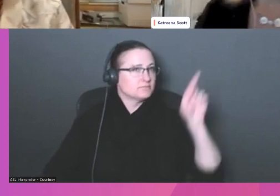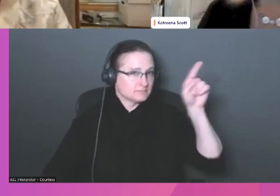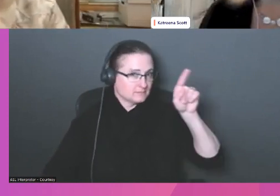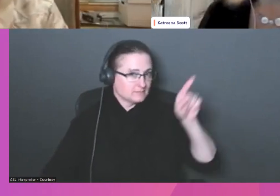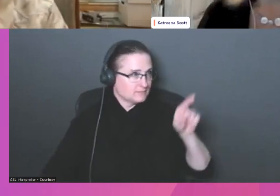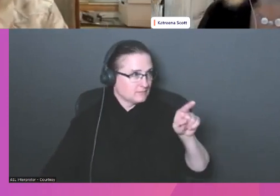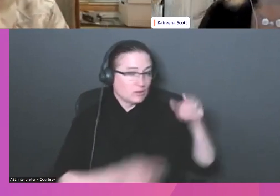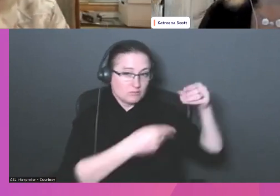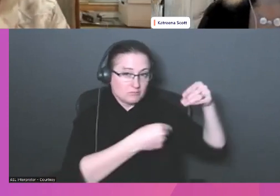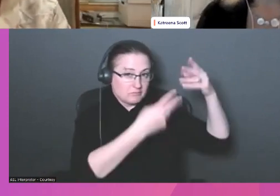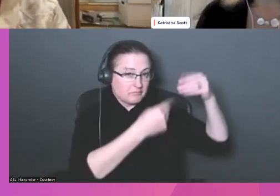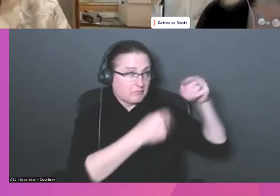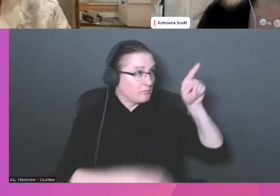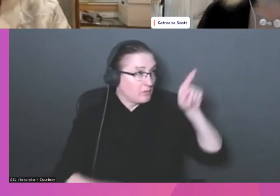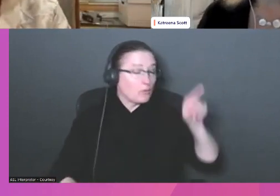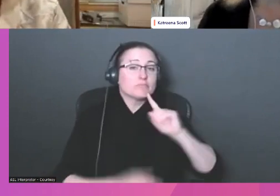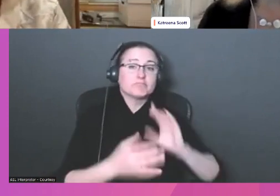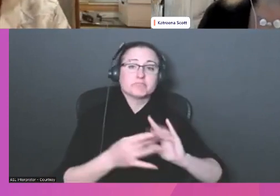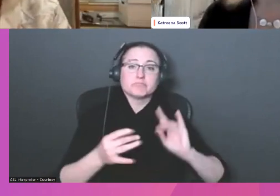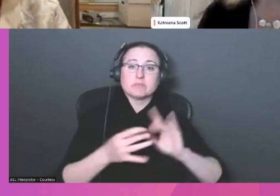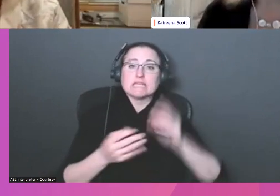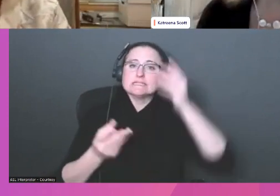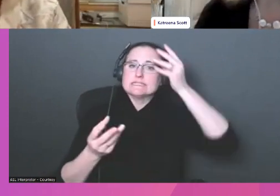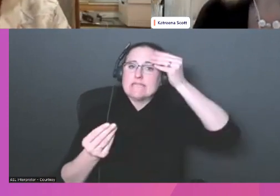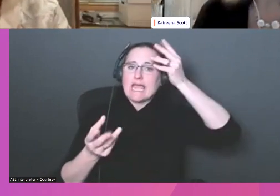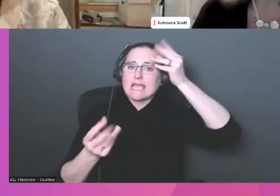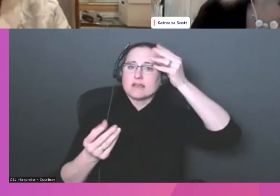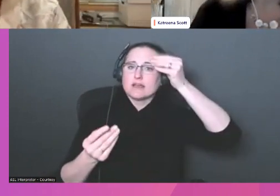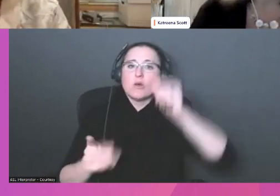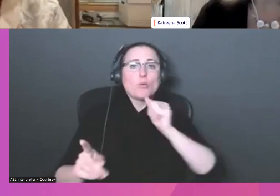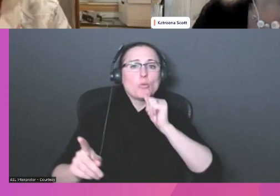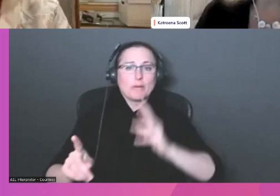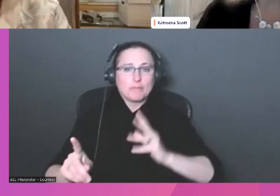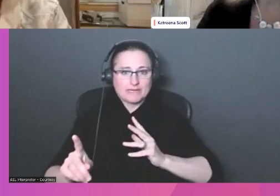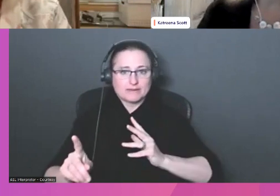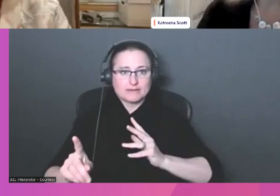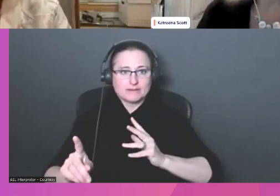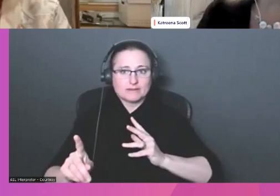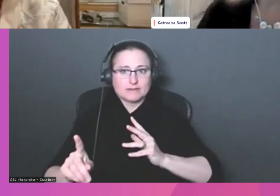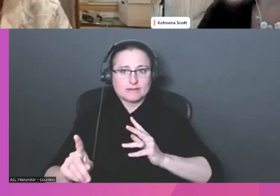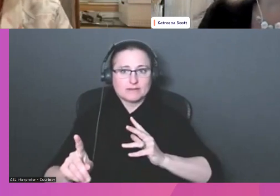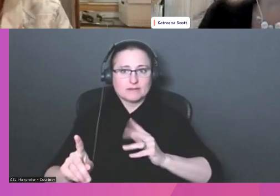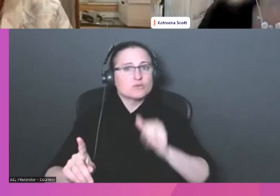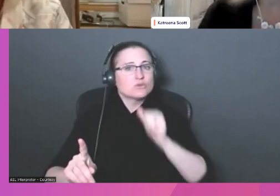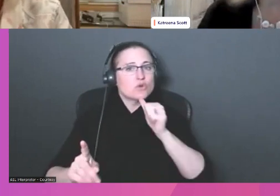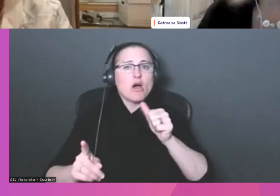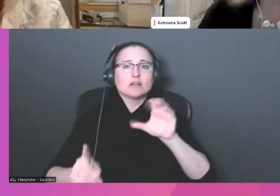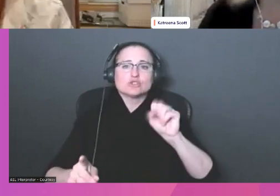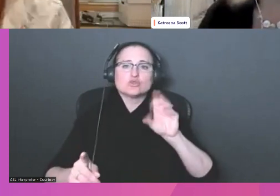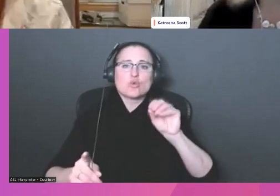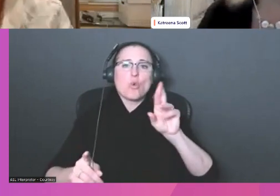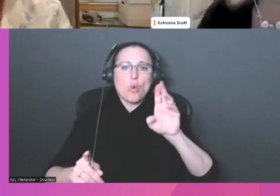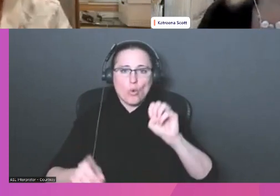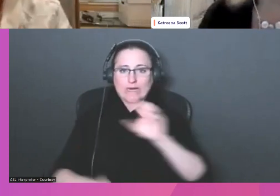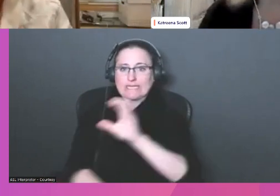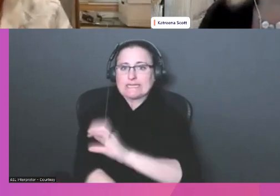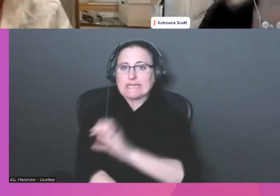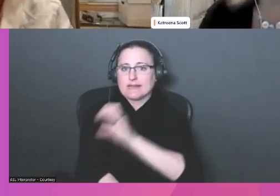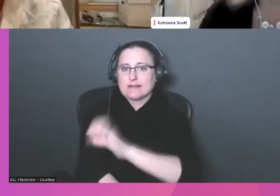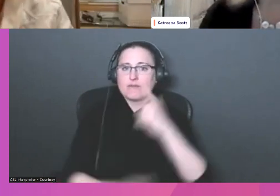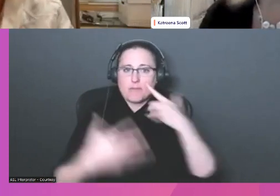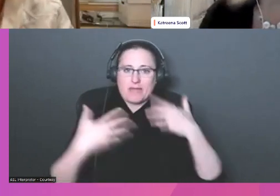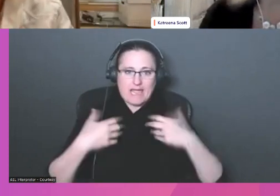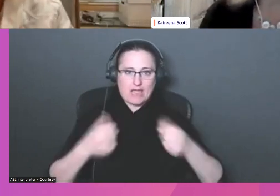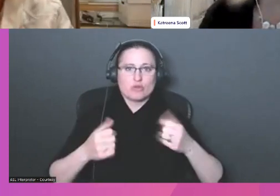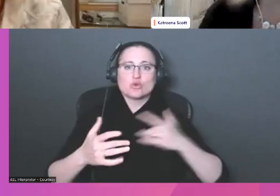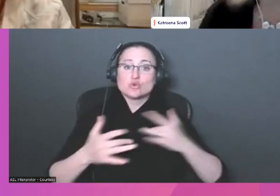Il y a eu plusieurs questions sur les données. Les données qui ne sont de femmes qui ne